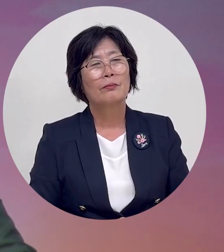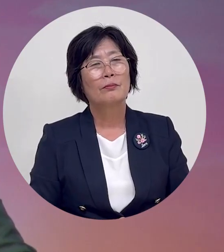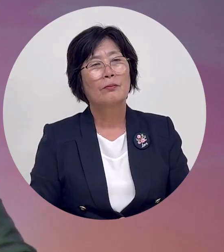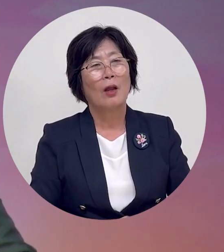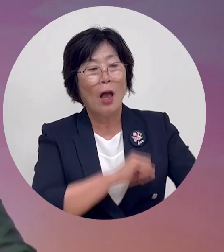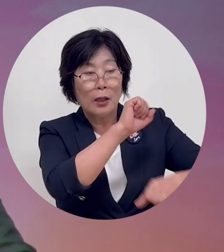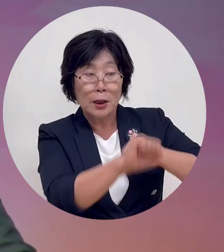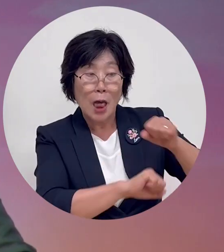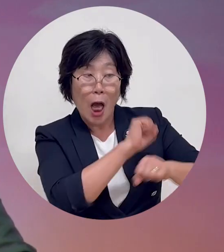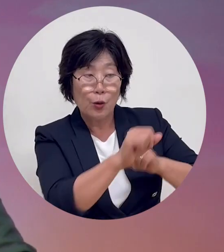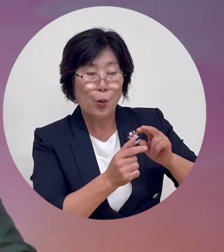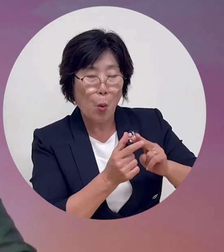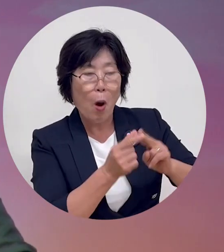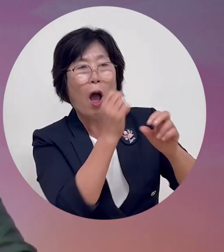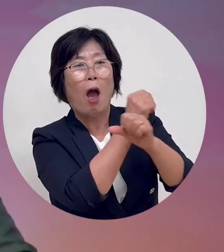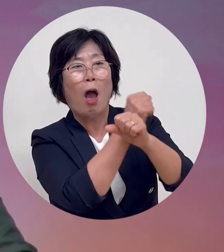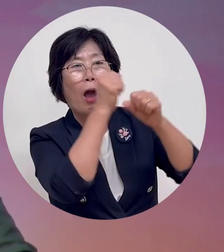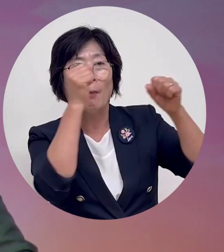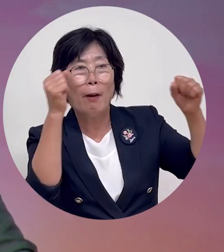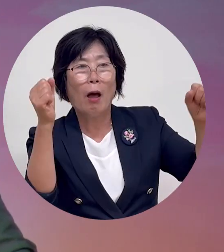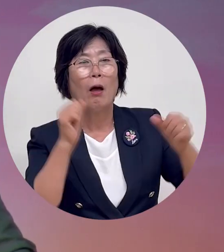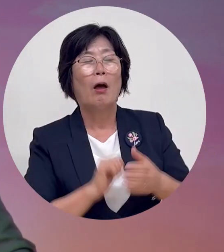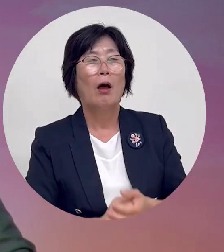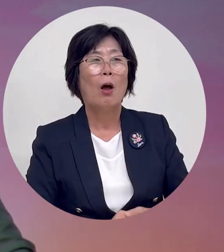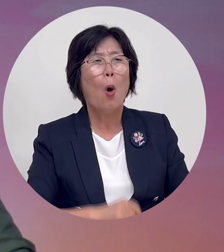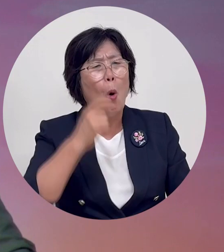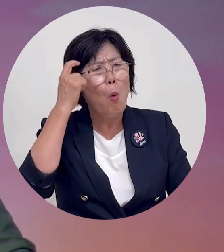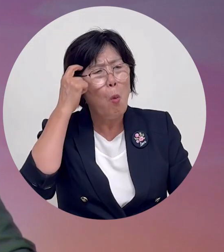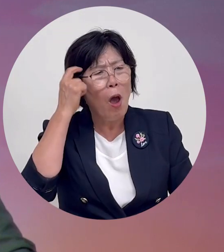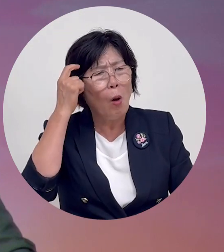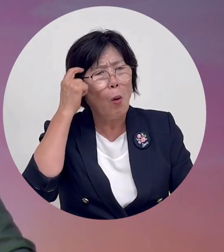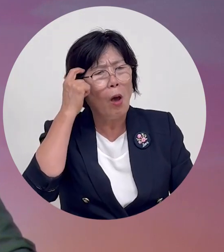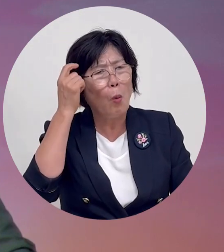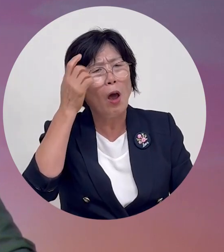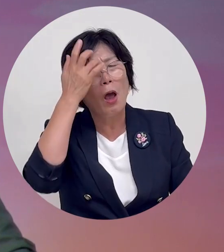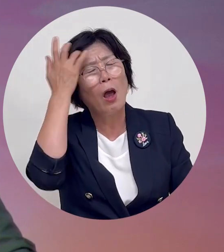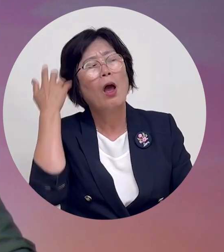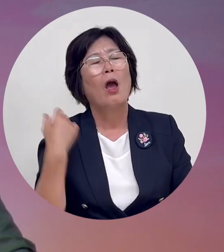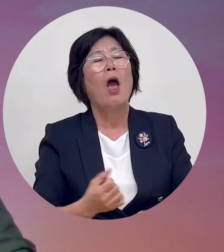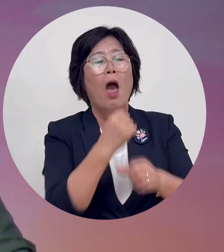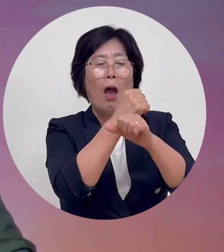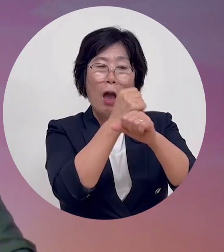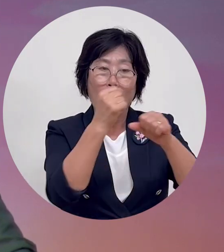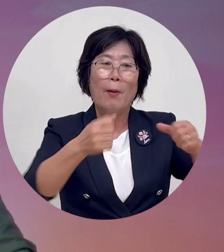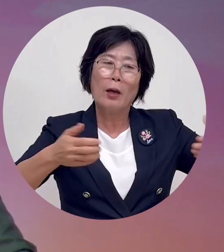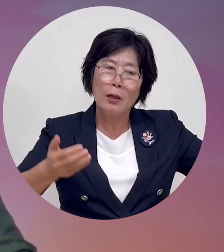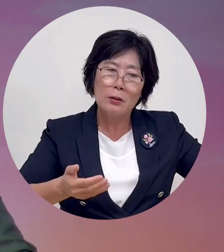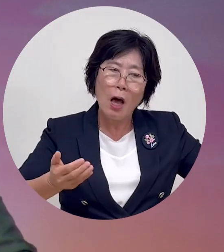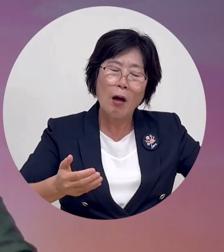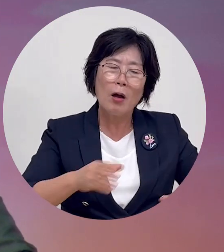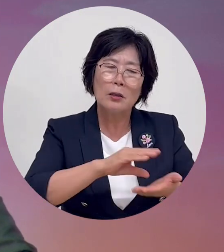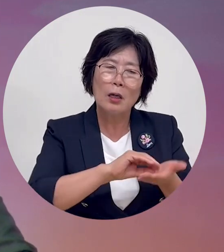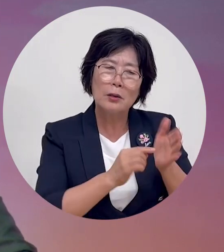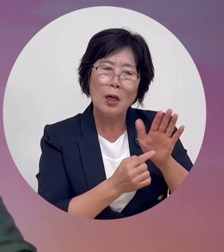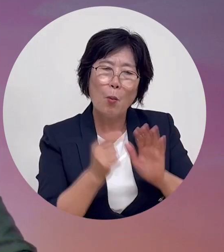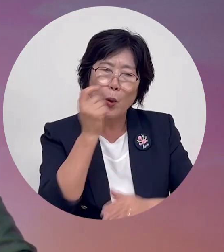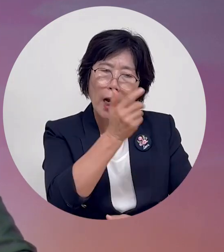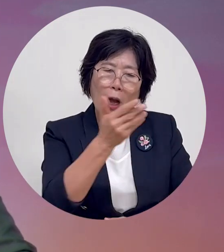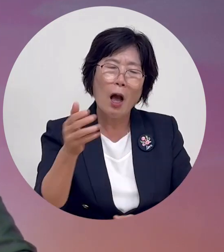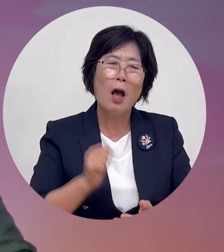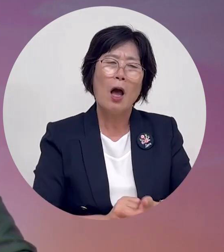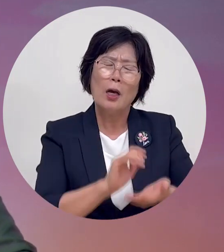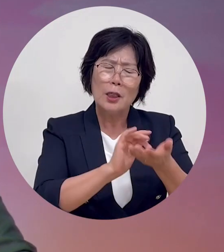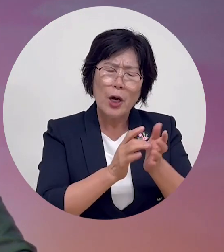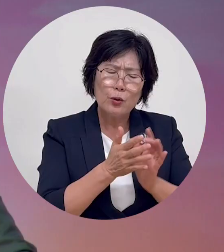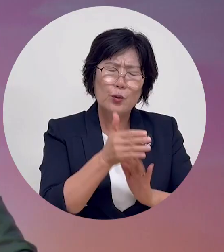자유와 해방을 왜 오늘 말씀의 제목이 해방의 사건일까? 우리 예수님은